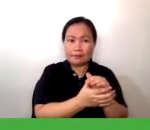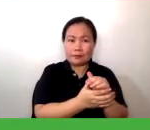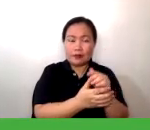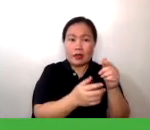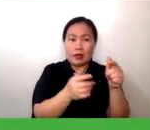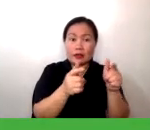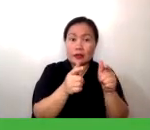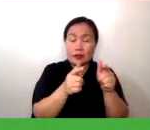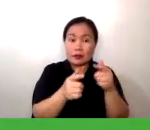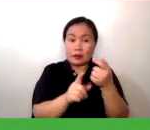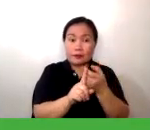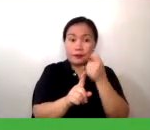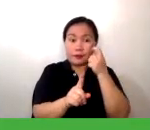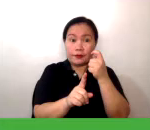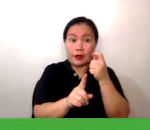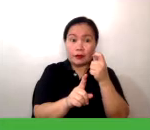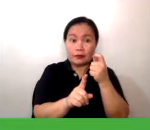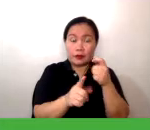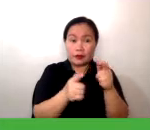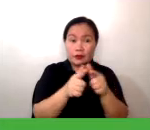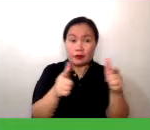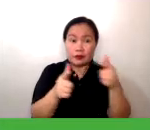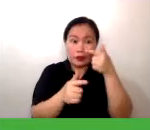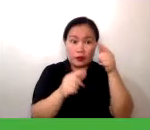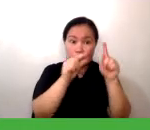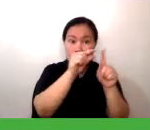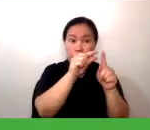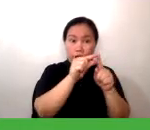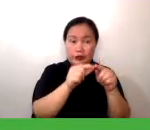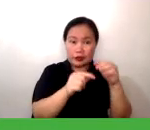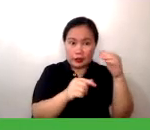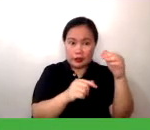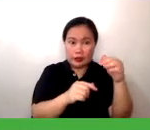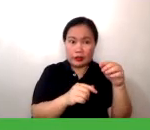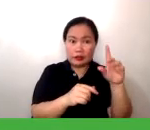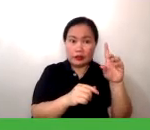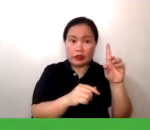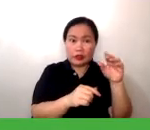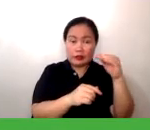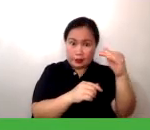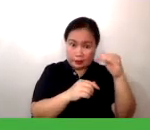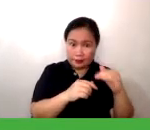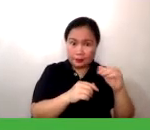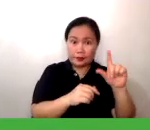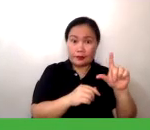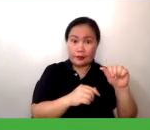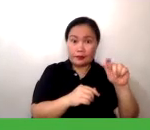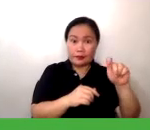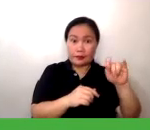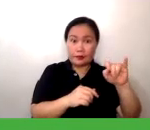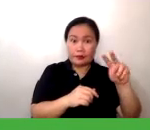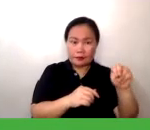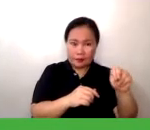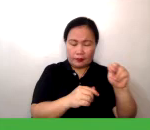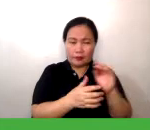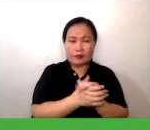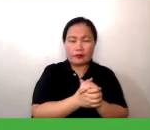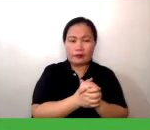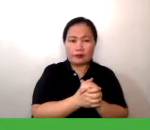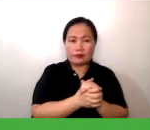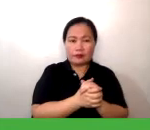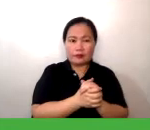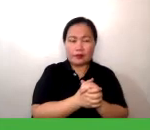came from the Greek word. And then, ito po ay sa Latin. So, itong mga prefixes na to, ito yung simula